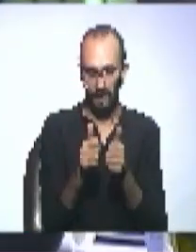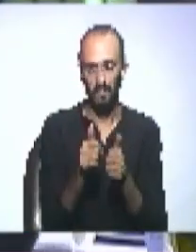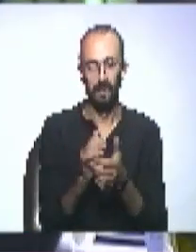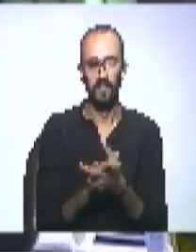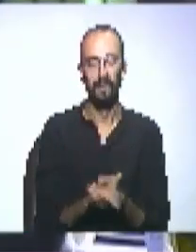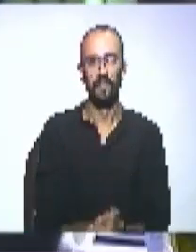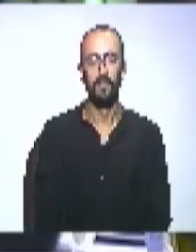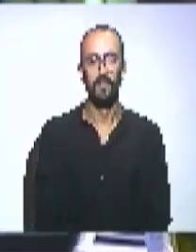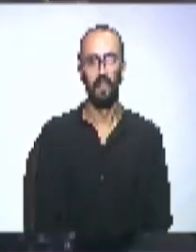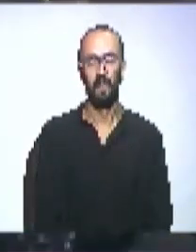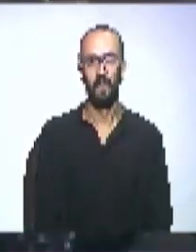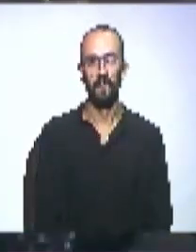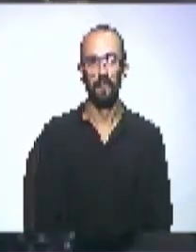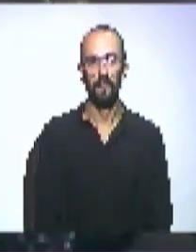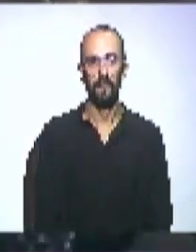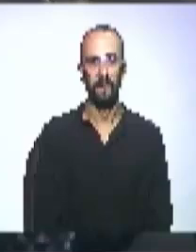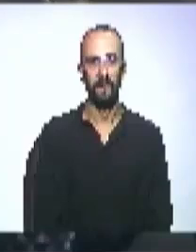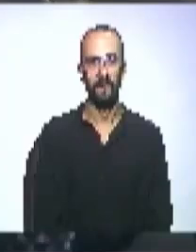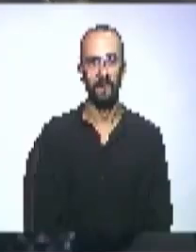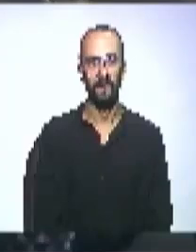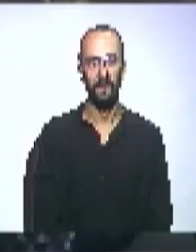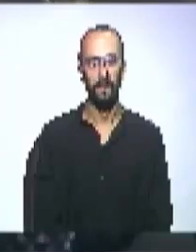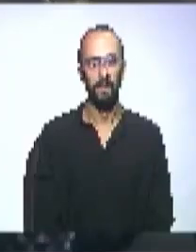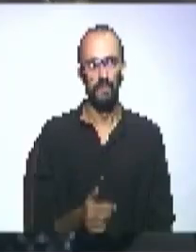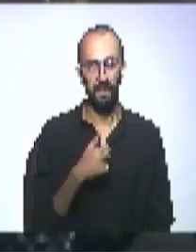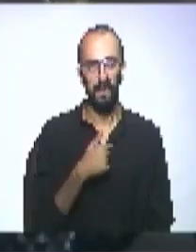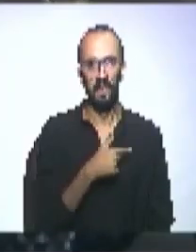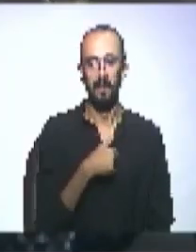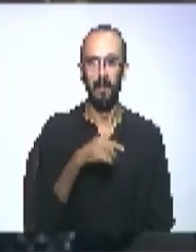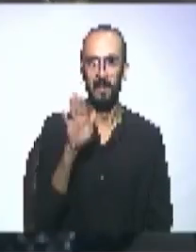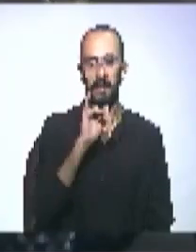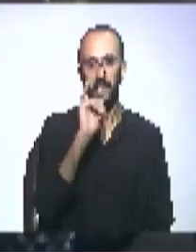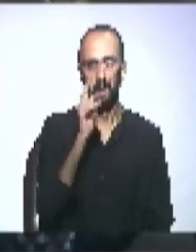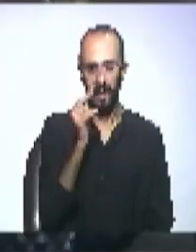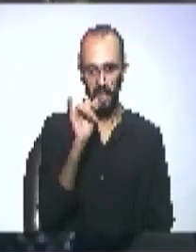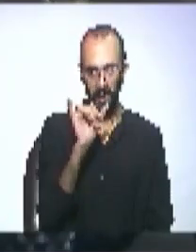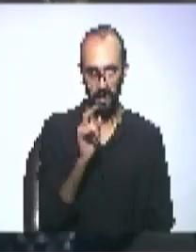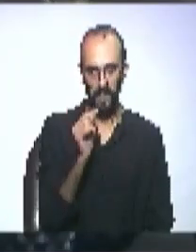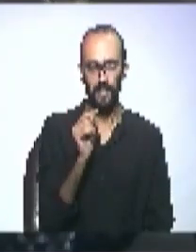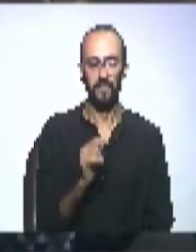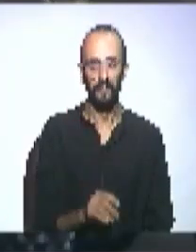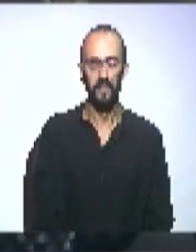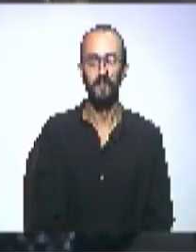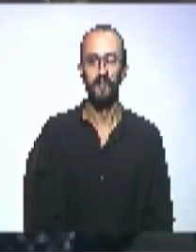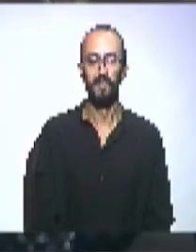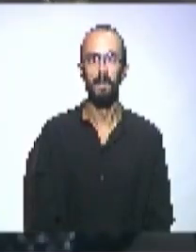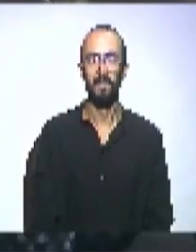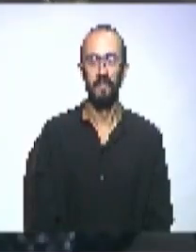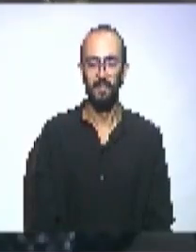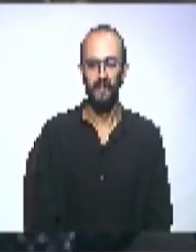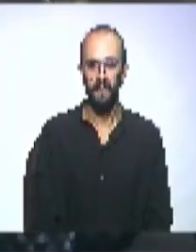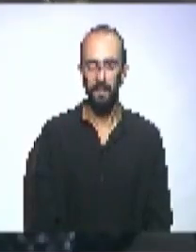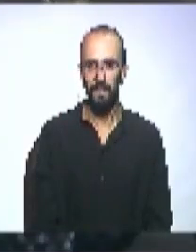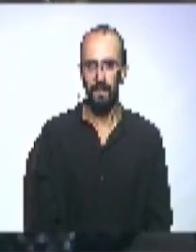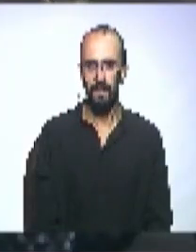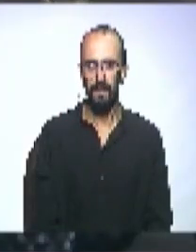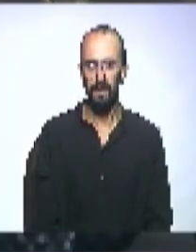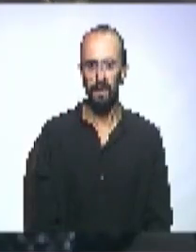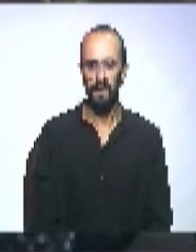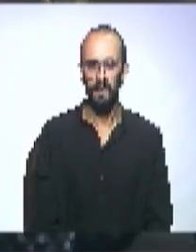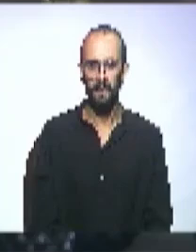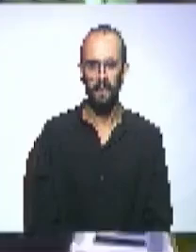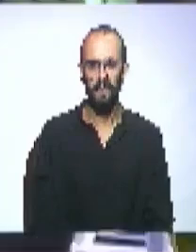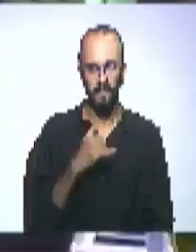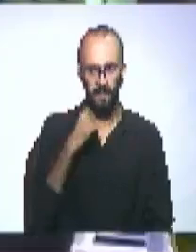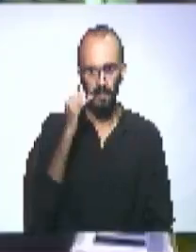الحمد لله، ازي حضرتك؟ انا سمير مخيل. نورنا يا فندم. الله يخليك. اكلم الشيف سامح لو سمحت.